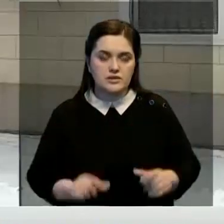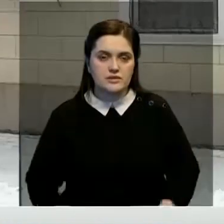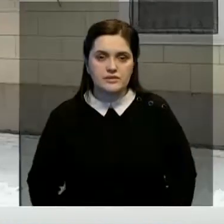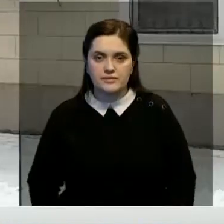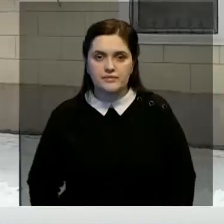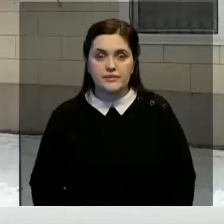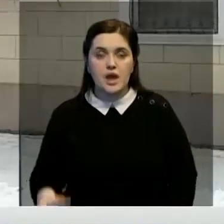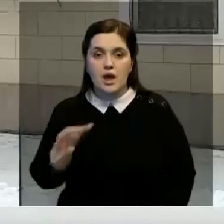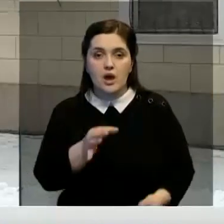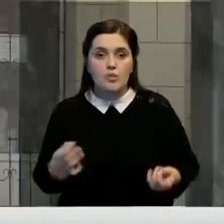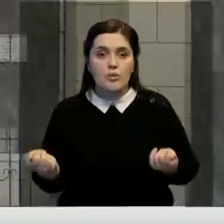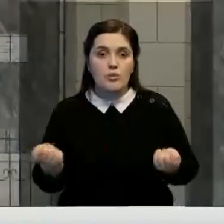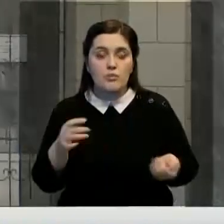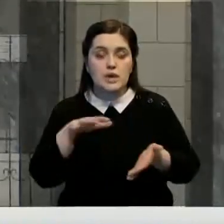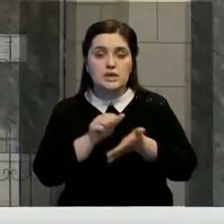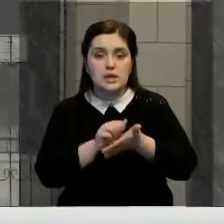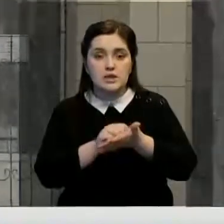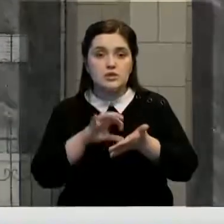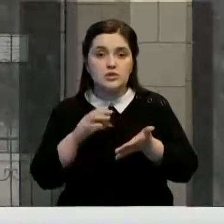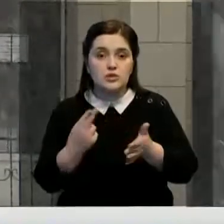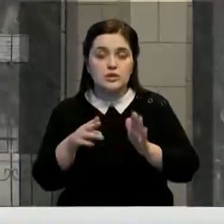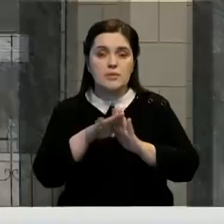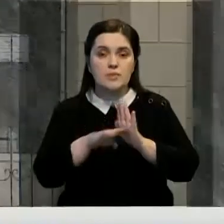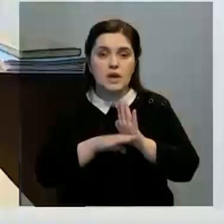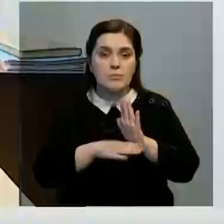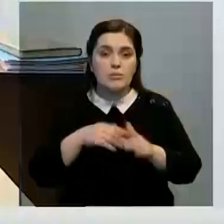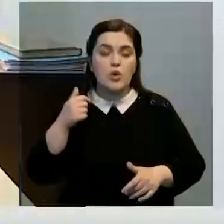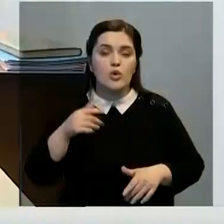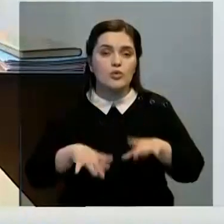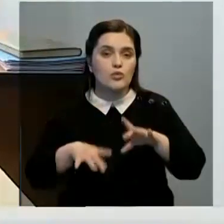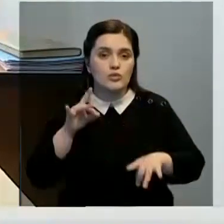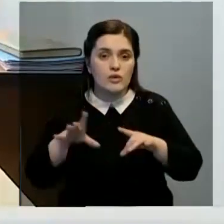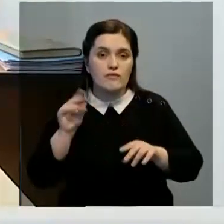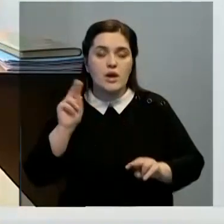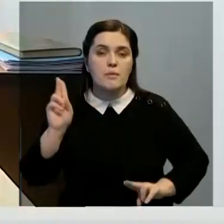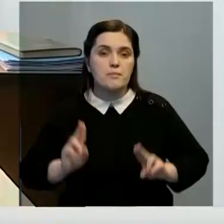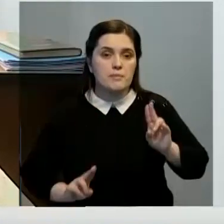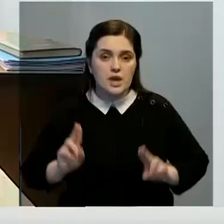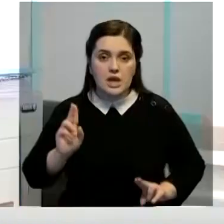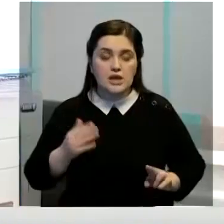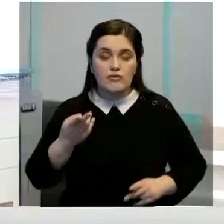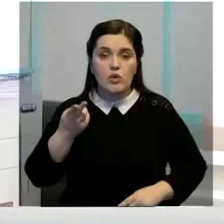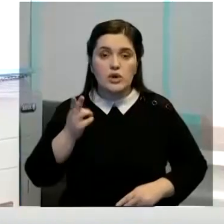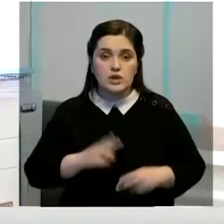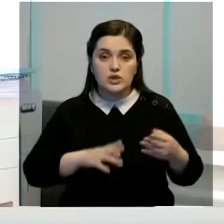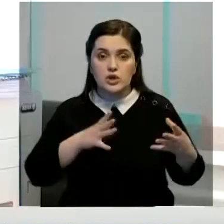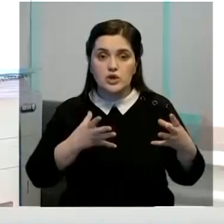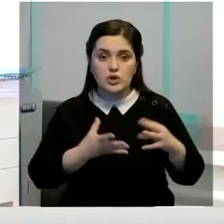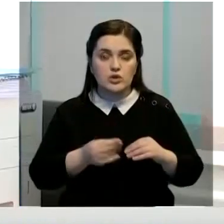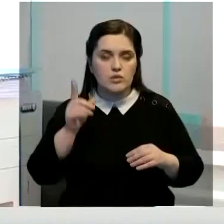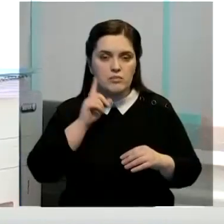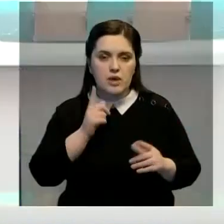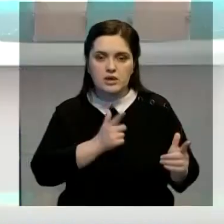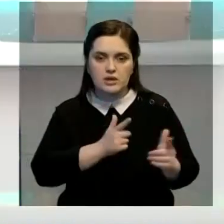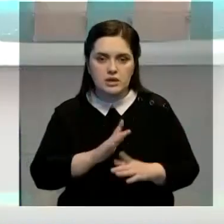областном управлении координации занятости и социальных программ утверждают, конкурс проводится согласно всем правилам, и его окончательные итоги еще не